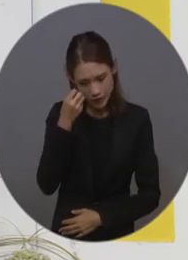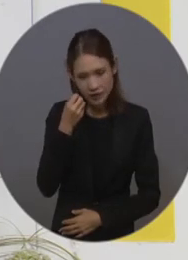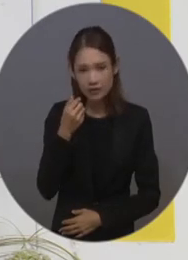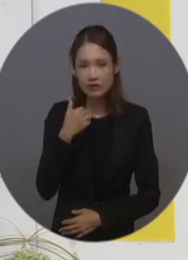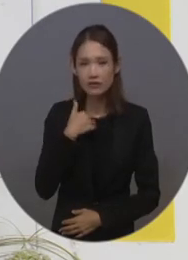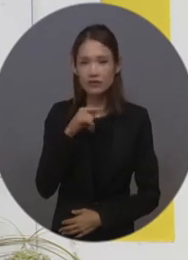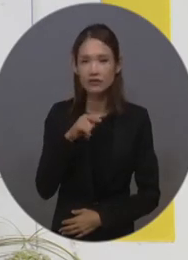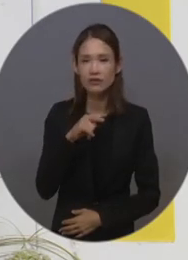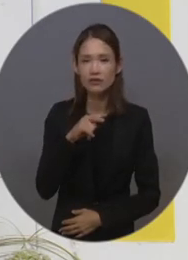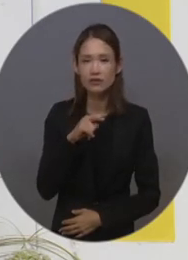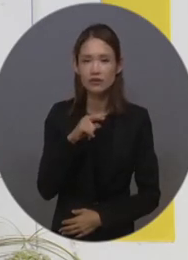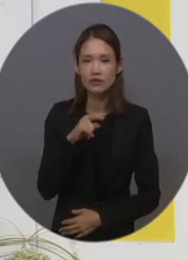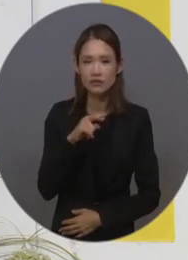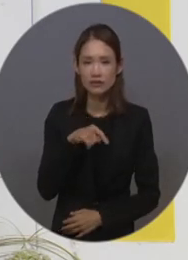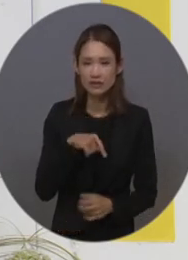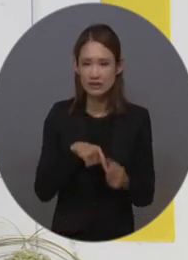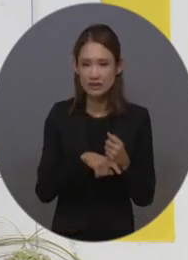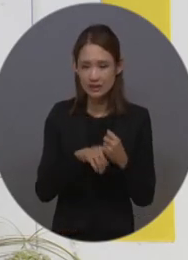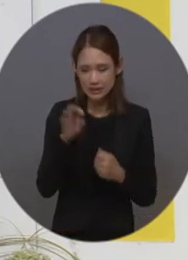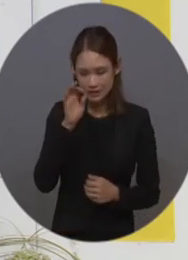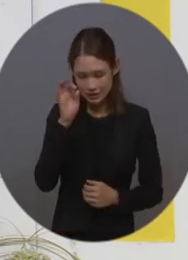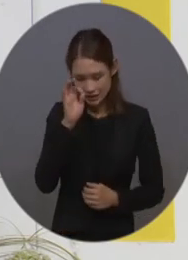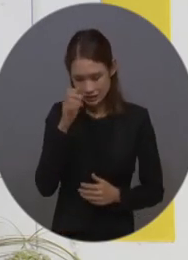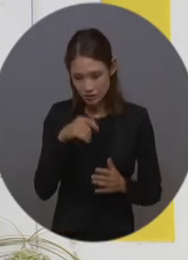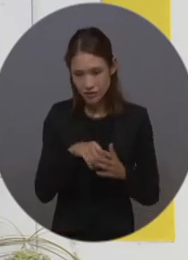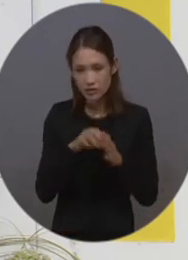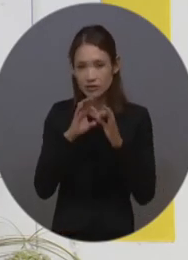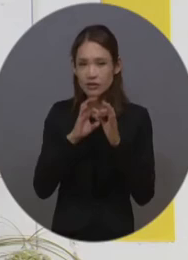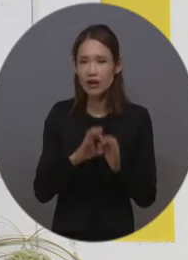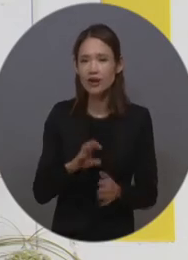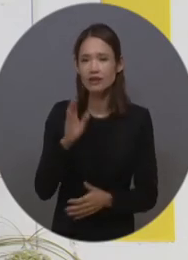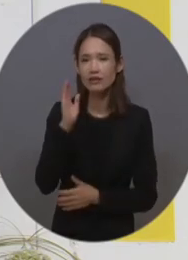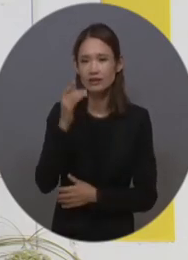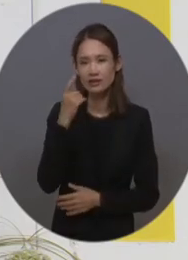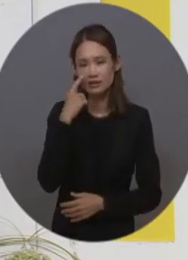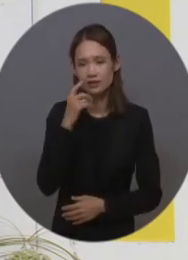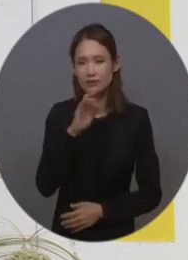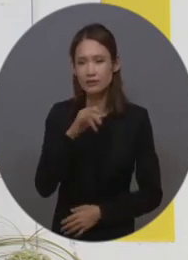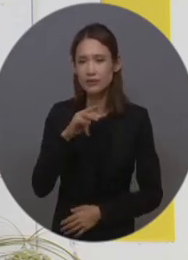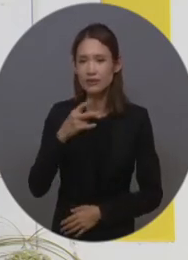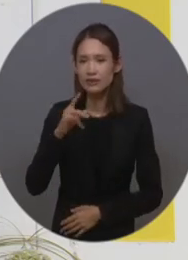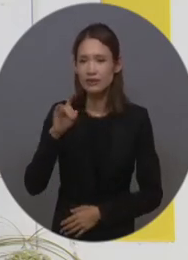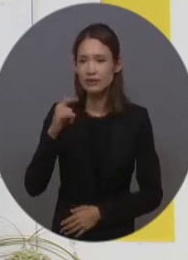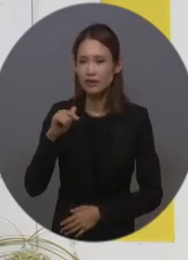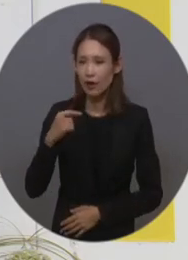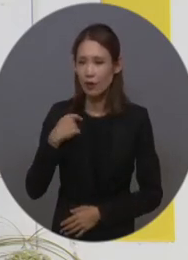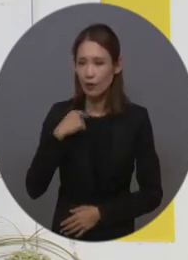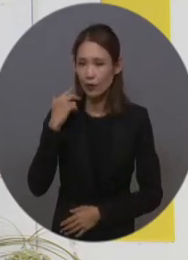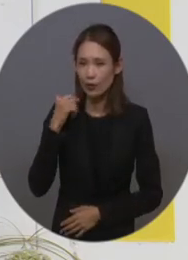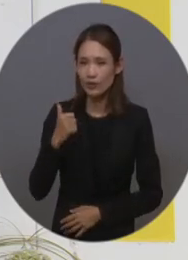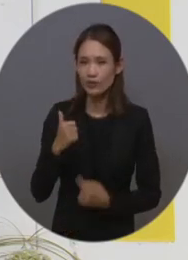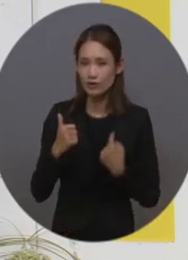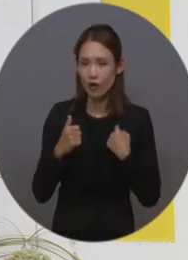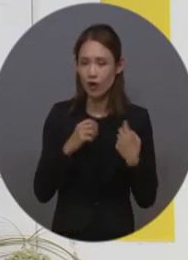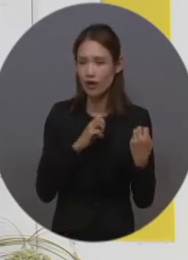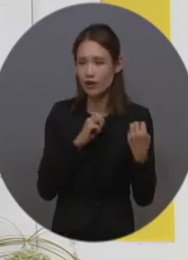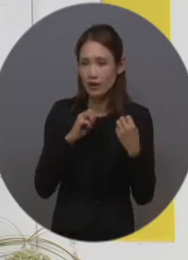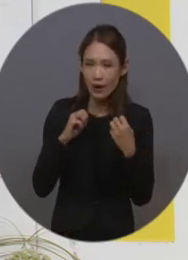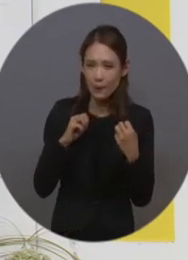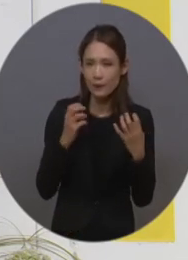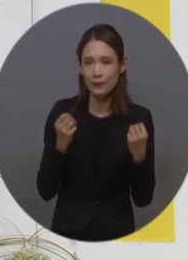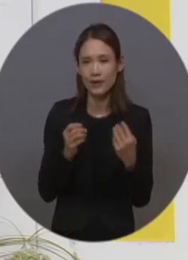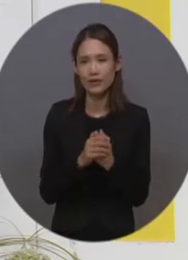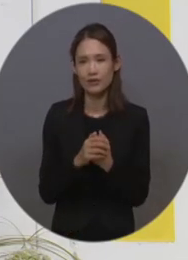제가 이제 그거를 계속 뜻을 찾으려고 네. 계속 얘기를 하다 보니까. 그 만델라 대통령하고 저하고 얘기를 많이 하게 됐어요.